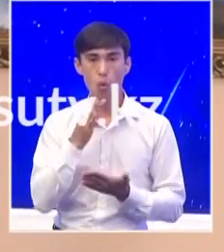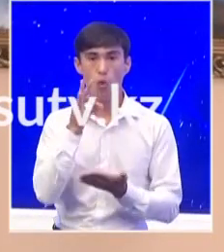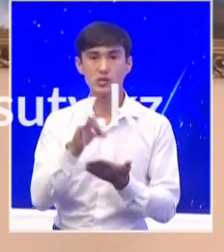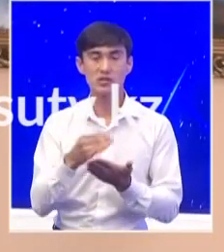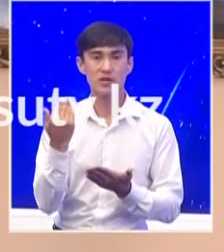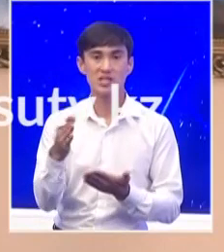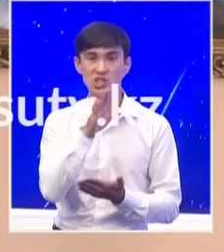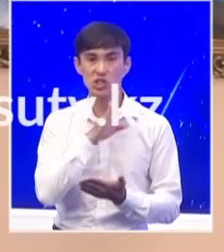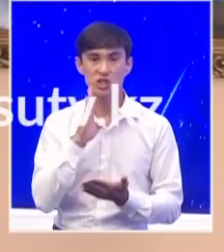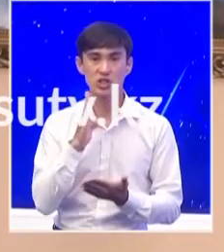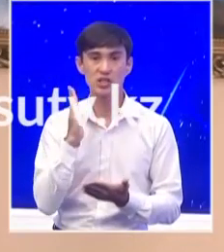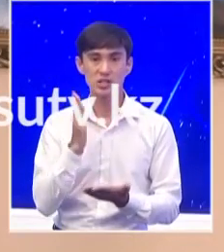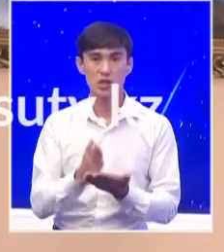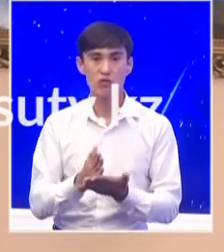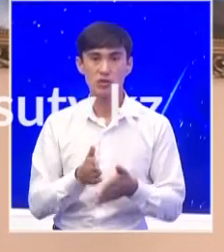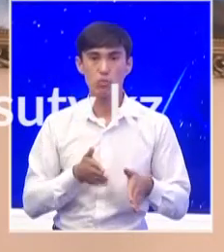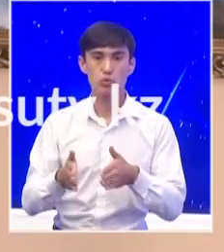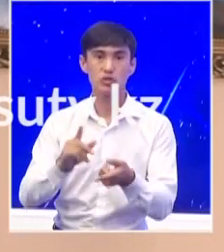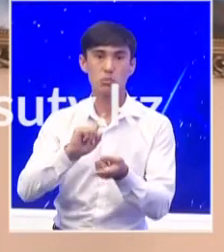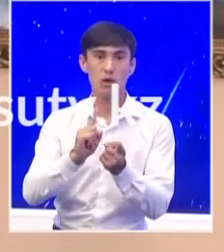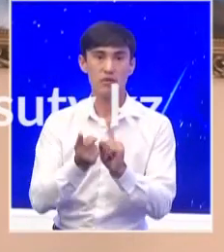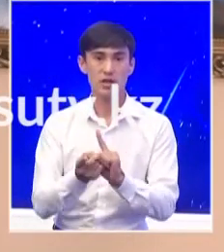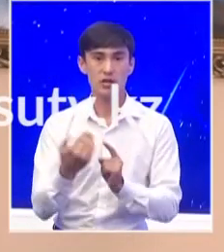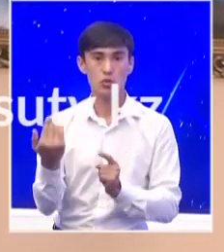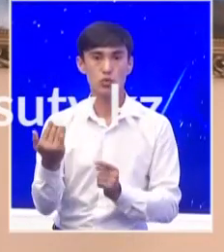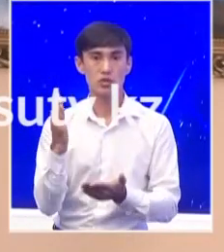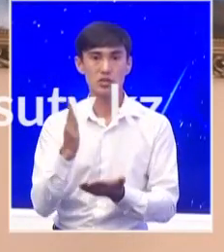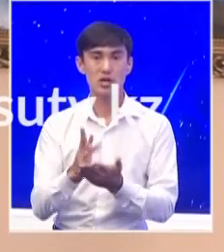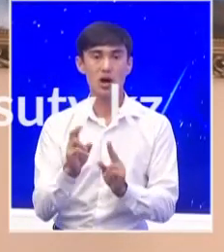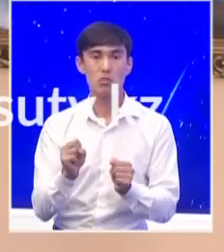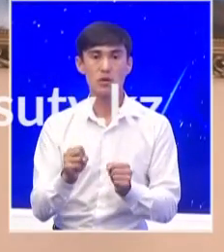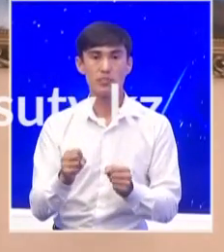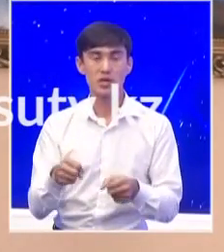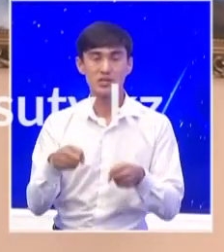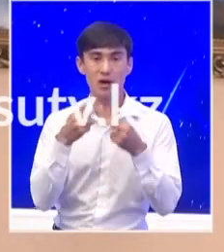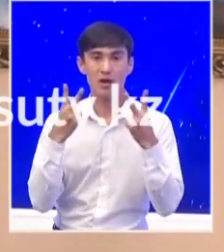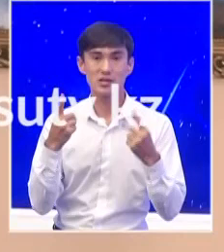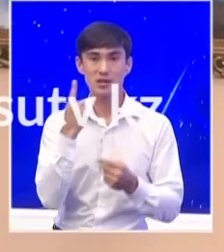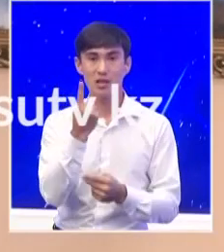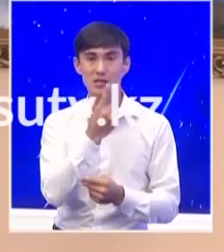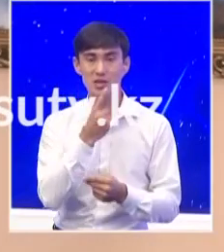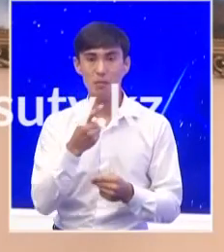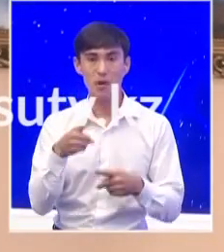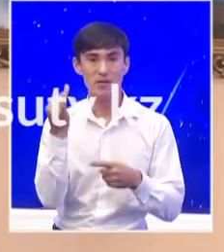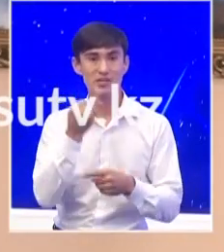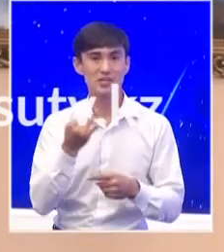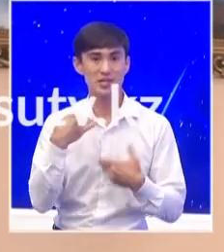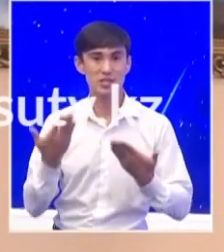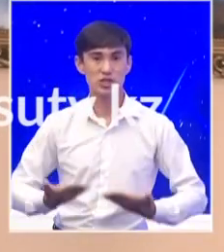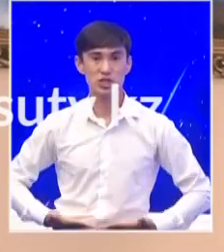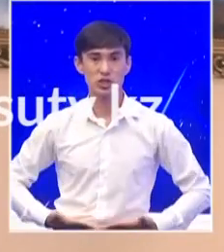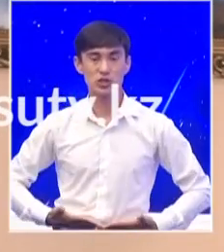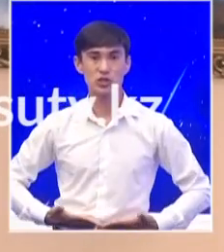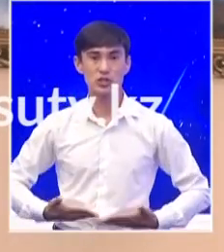женщин становятся на пути исправления, и у них как бы загораются глаза, появляется интерес к жизни,